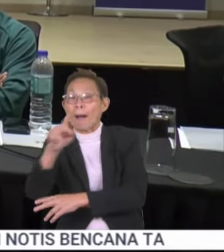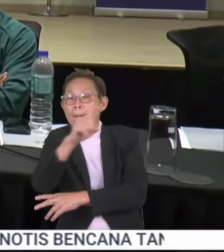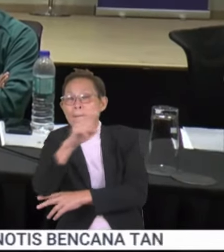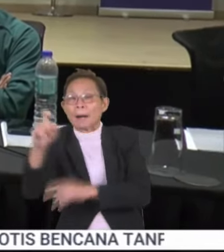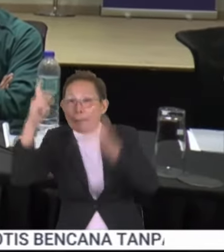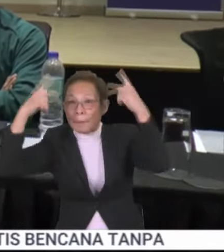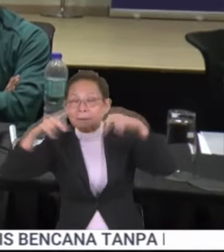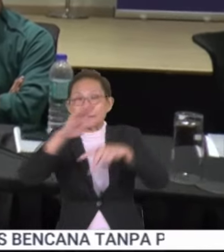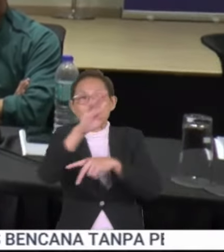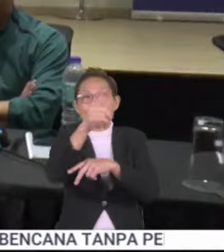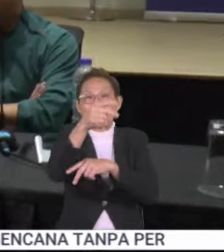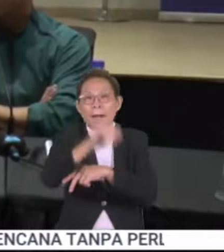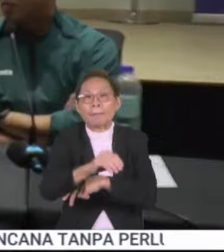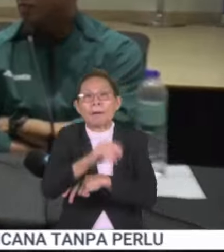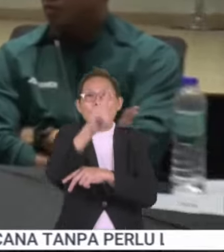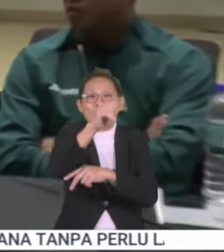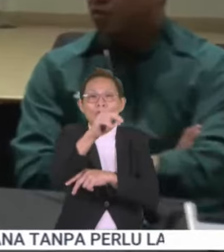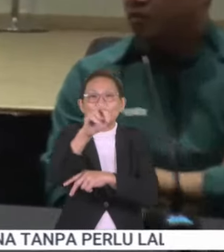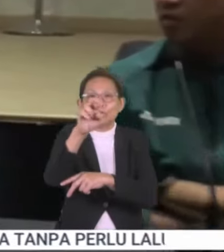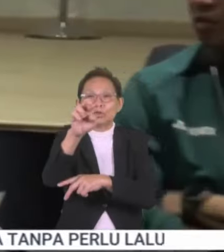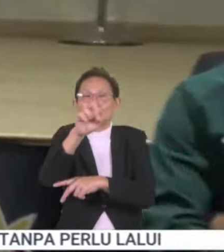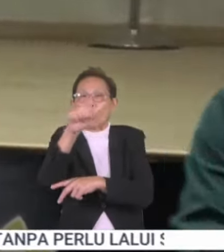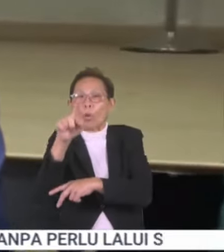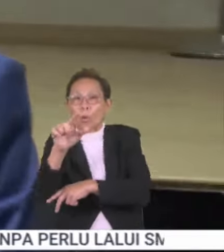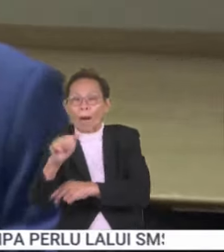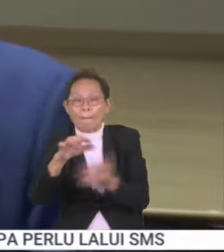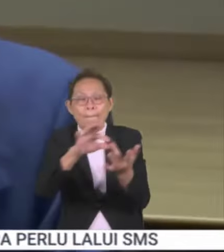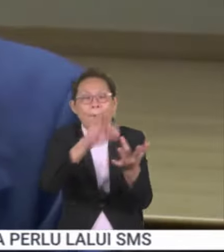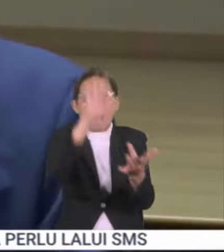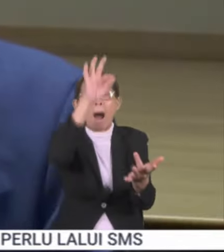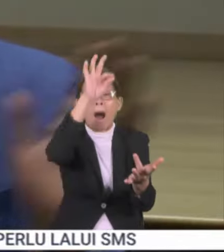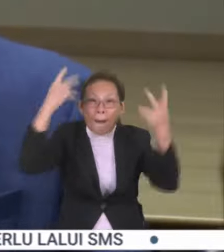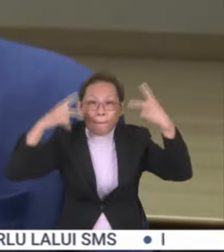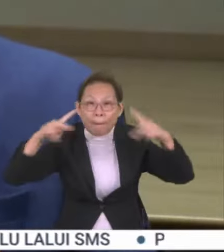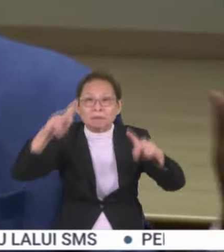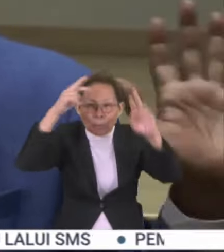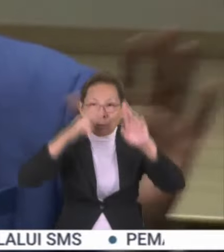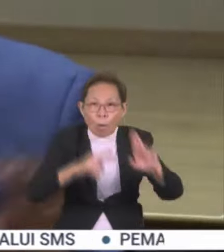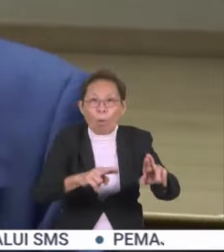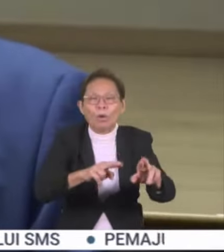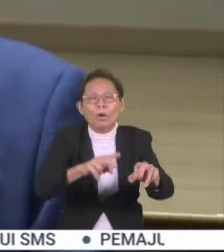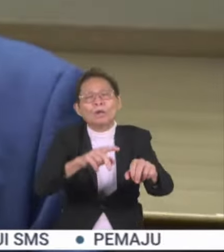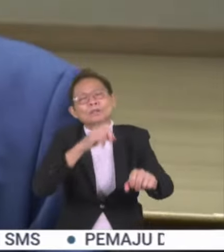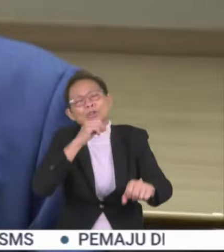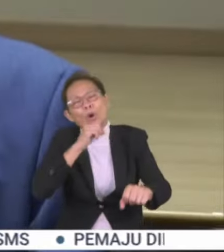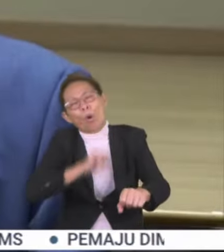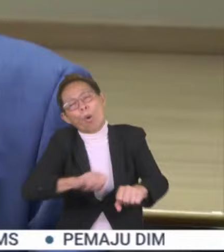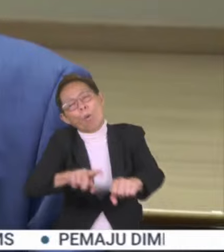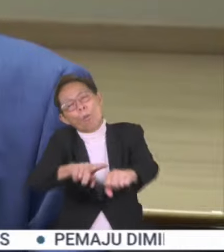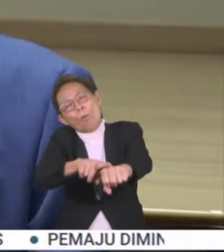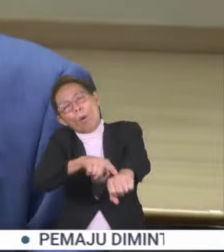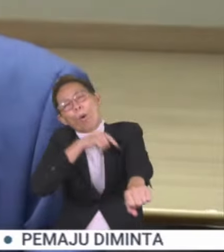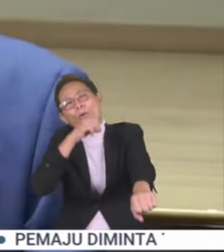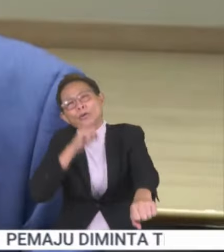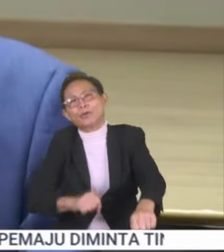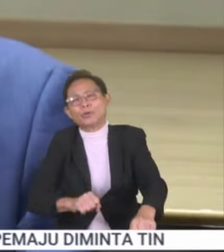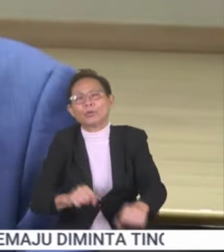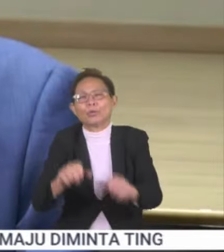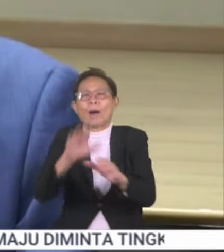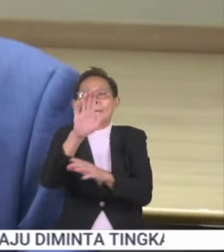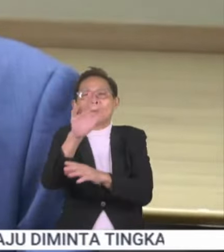bekas Presiden BM Tan Sri Muhammad Nur Zakaria dilantik sebagai Presiden kehormat seumur hidup badan induk itu.